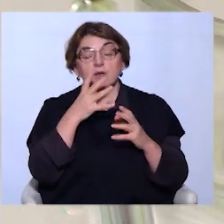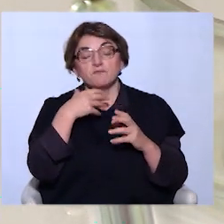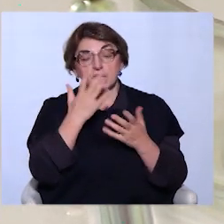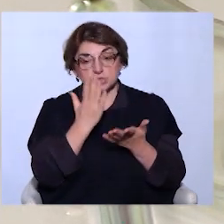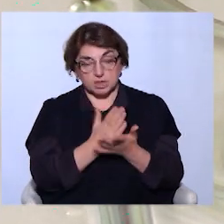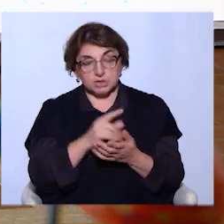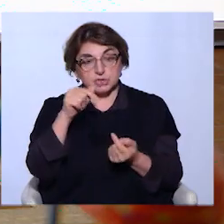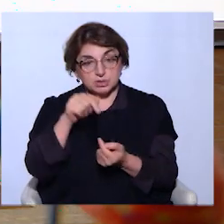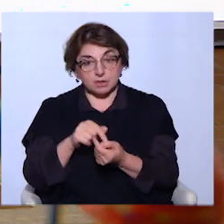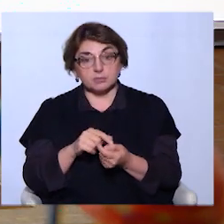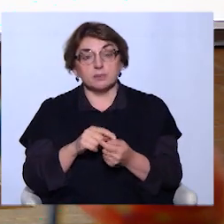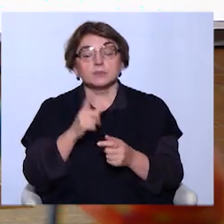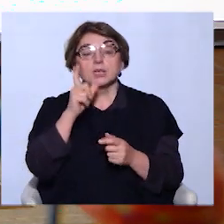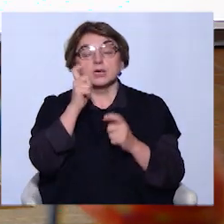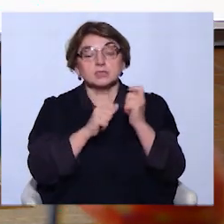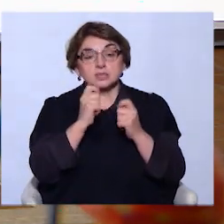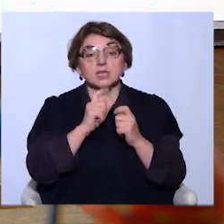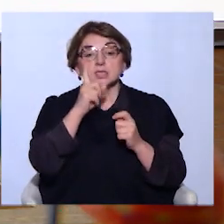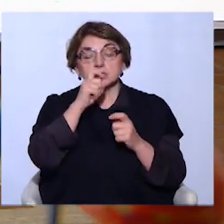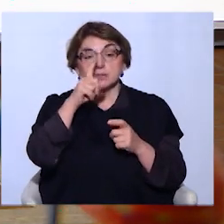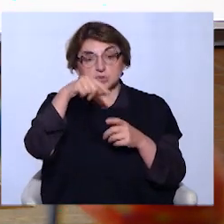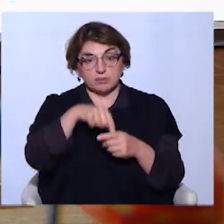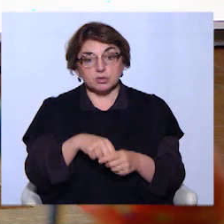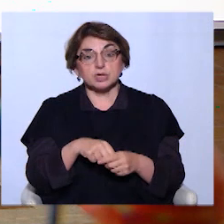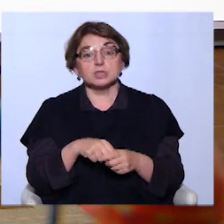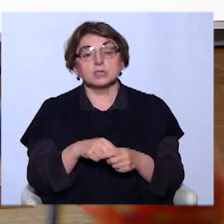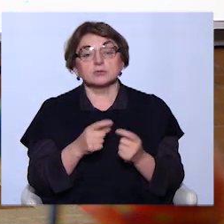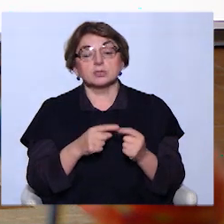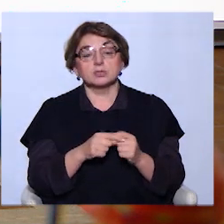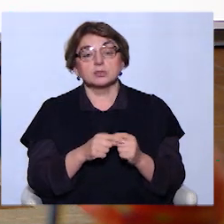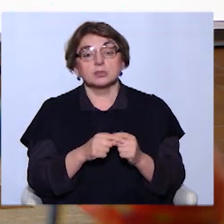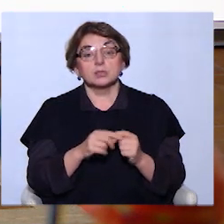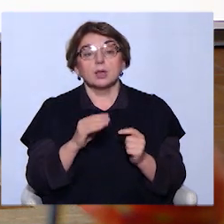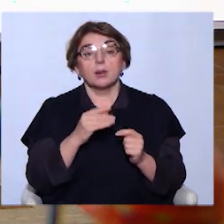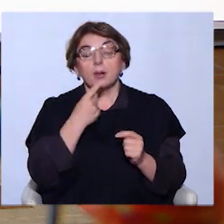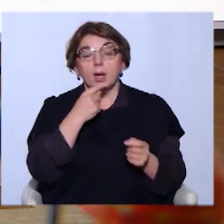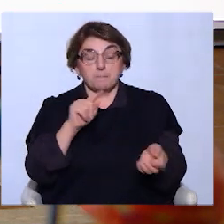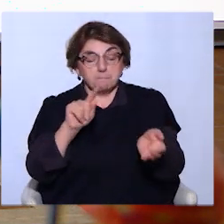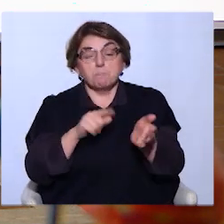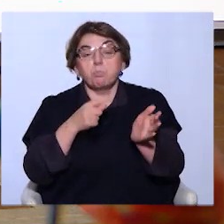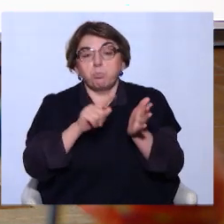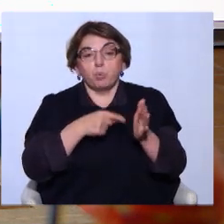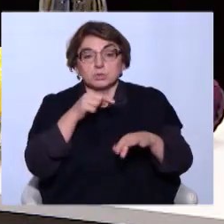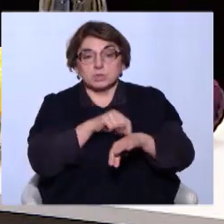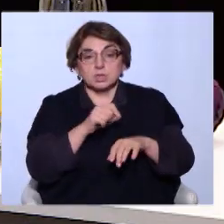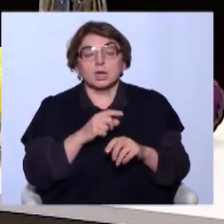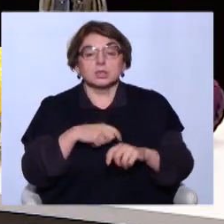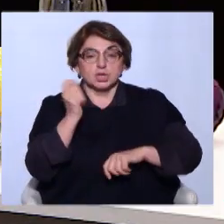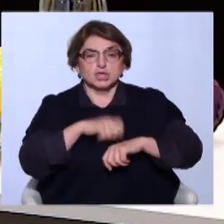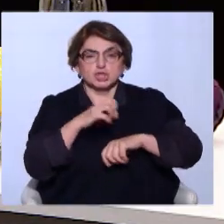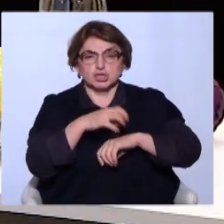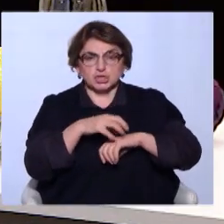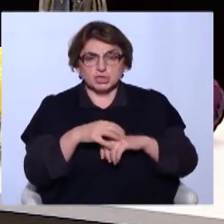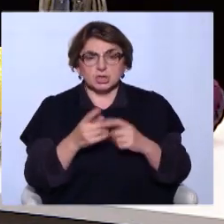შესაბამისი მჟავა, რძე მჟავა შეიცავს და ფუტკრის ნაკბენი, ასევე ჭინჭარი